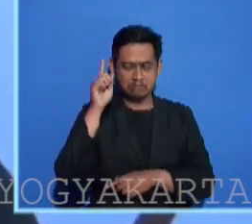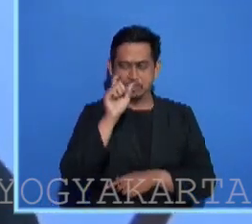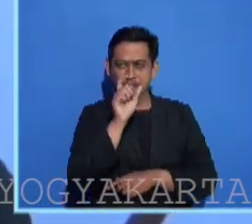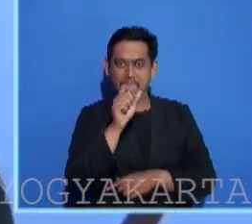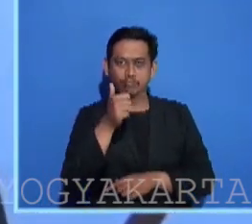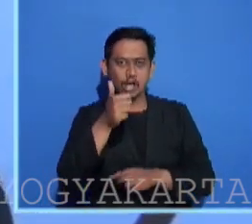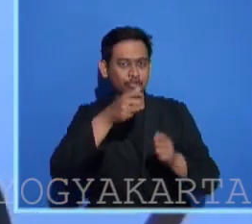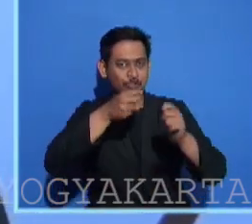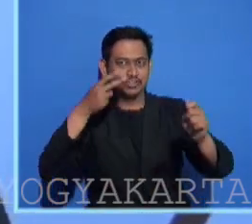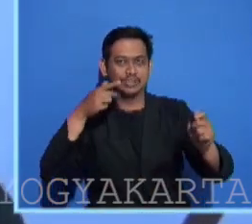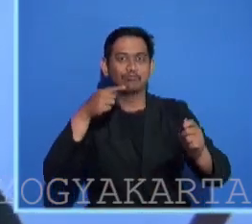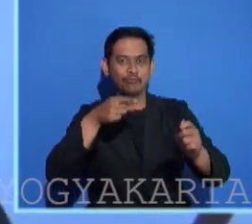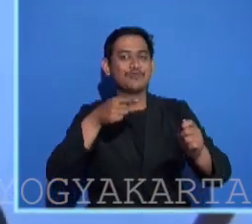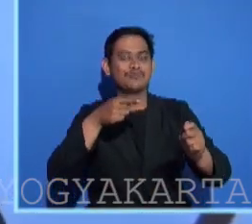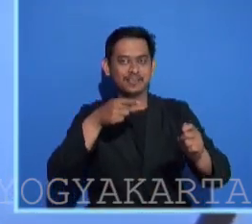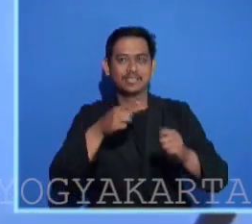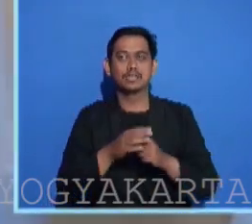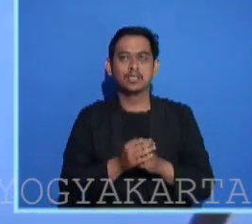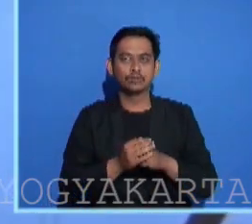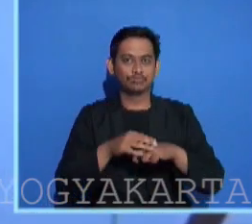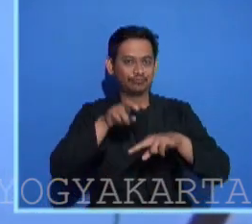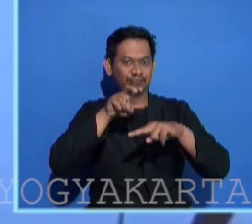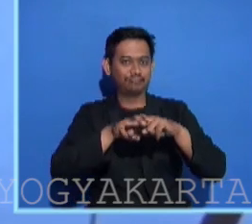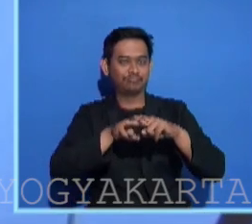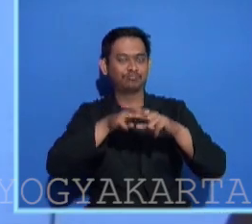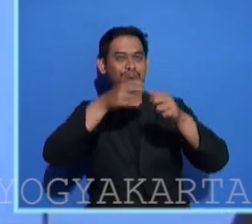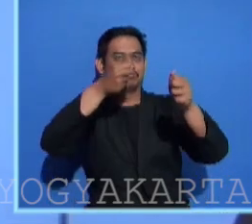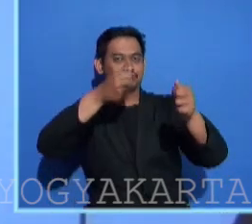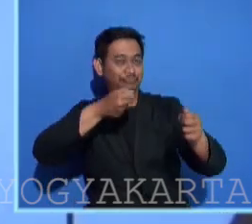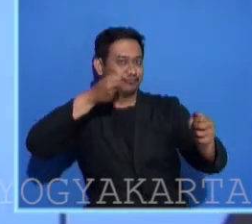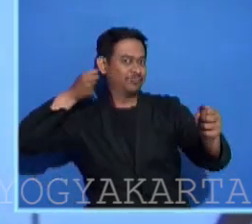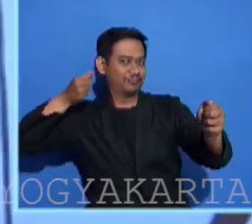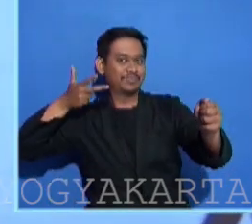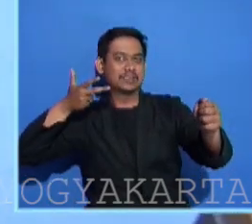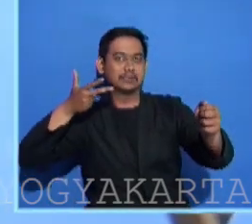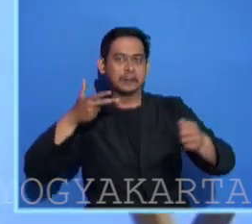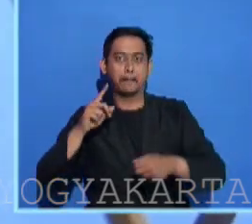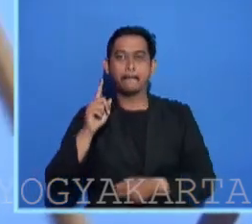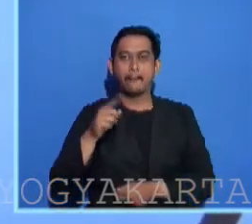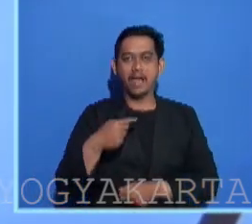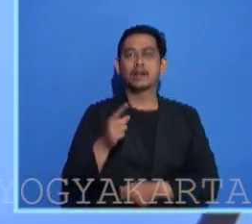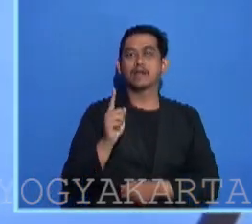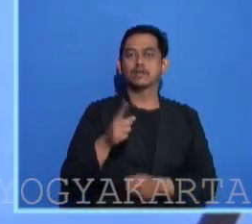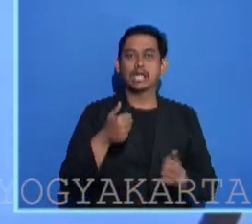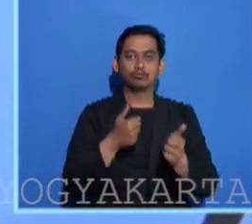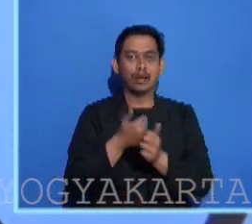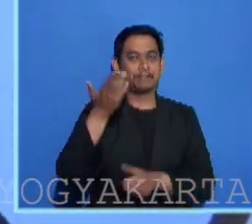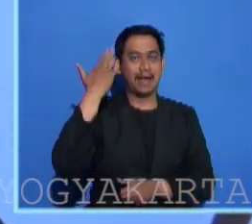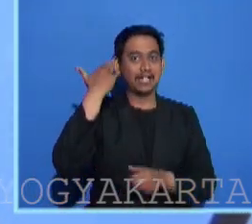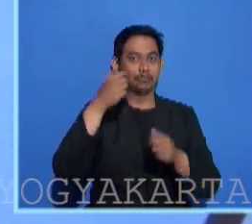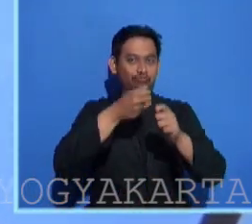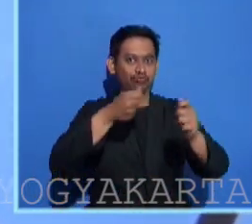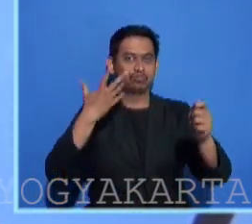menggunakan alat itu sambil duduk gitu loh, pas manahnya. Soalnya di tempat saya tuh saya sempat ikutan juga memanah, tapi